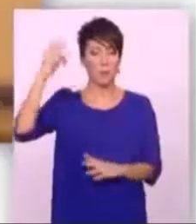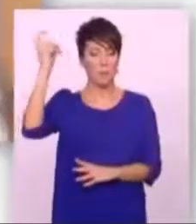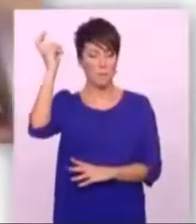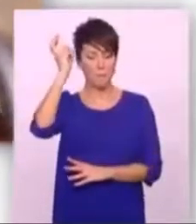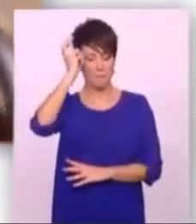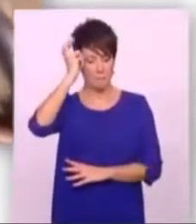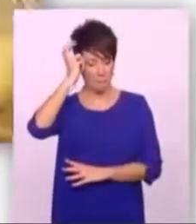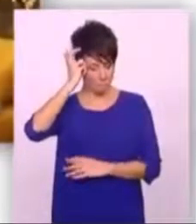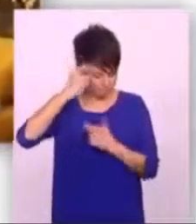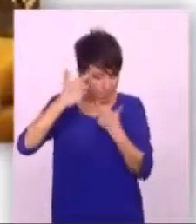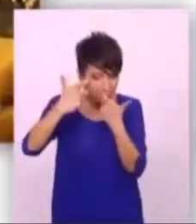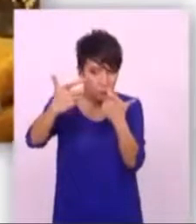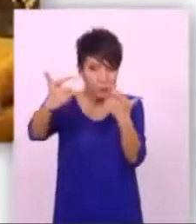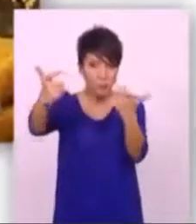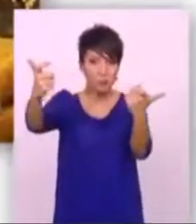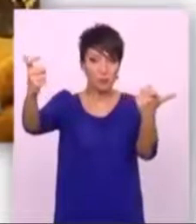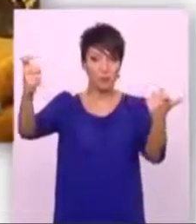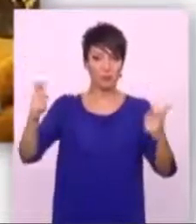αιώρα.